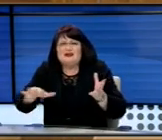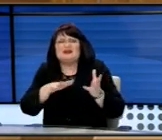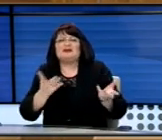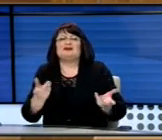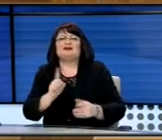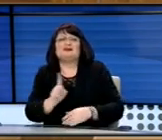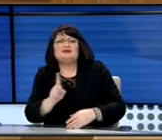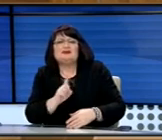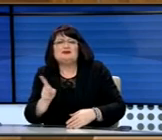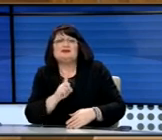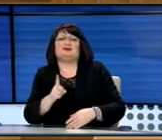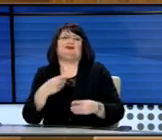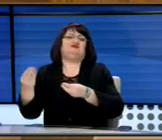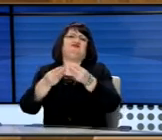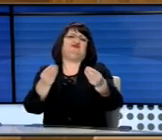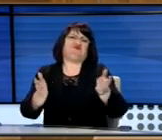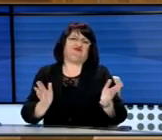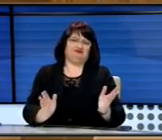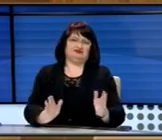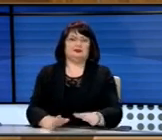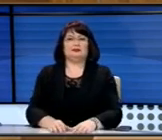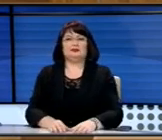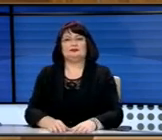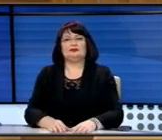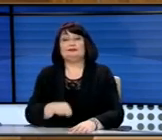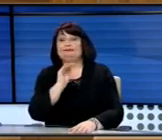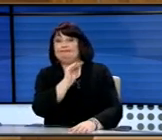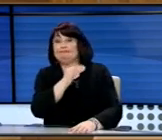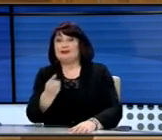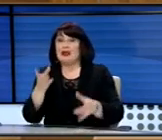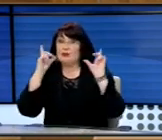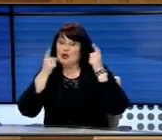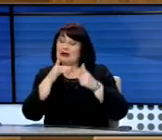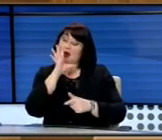διανομέων και διαλογέων. Αλήθεια, κύριοι